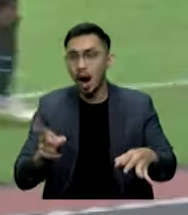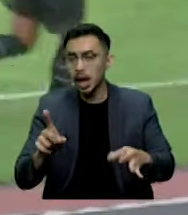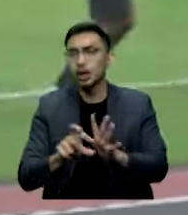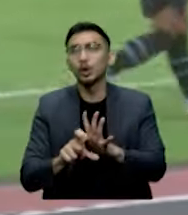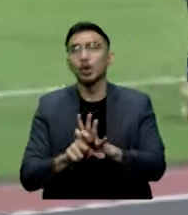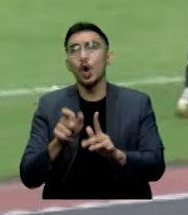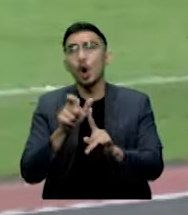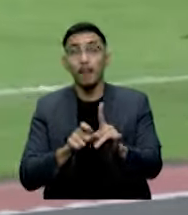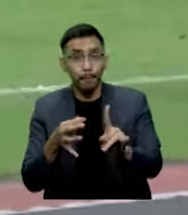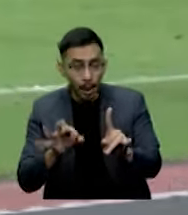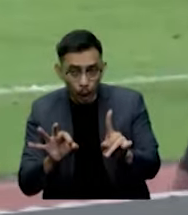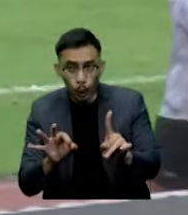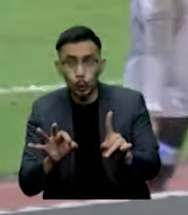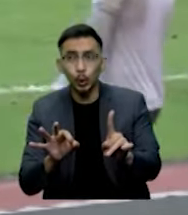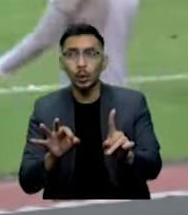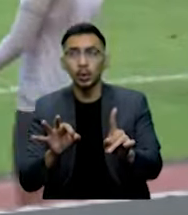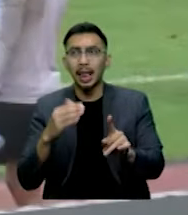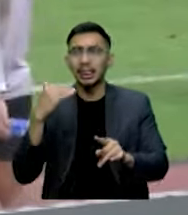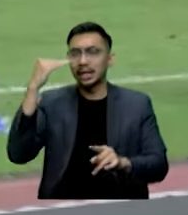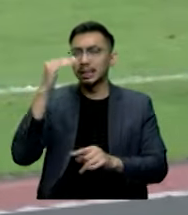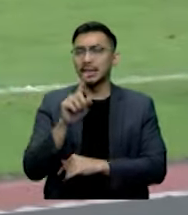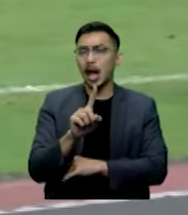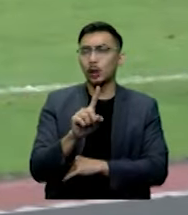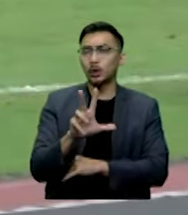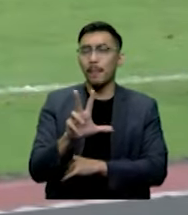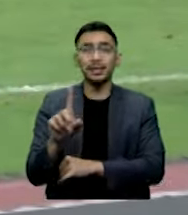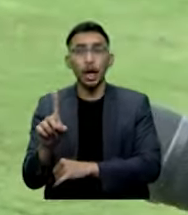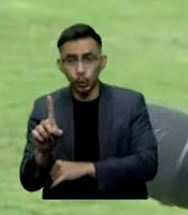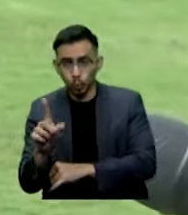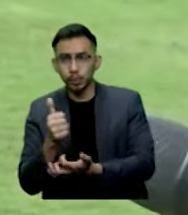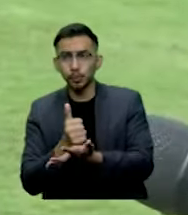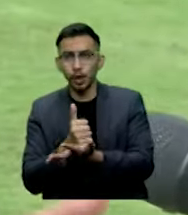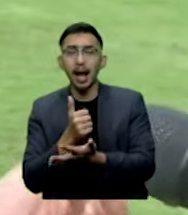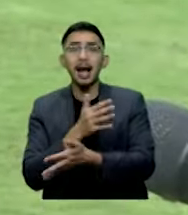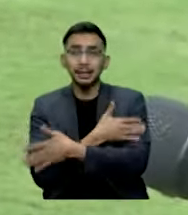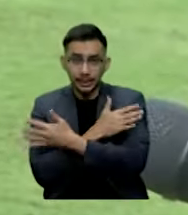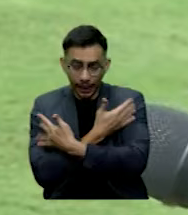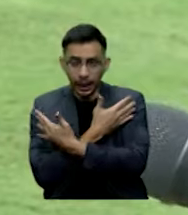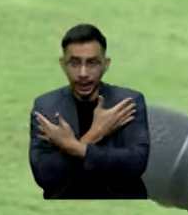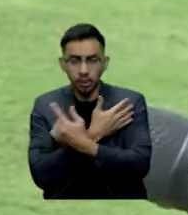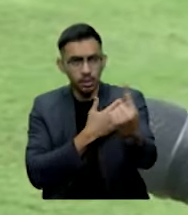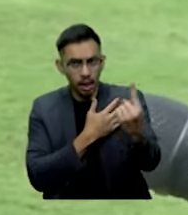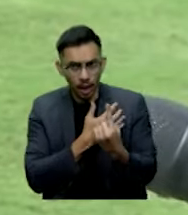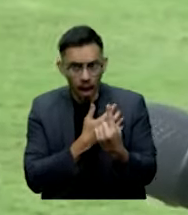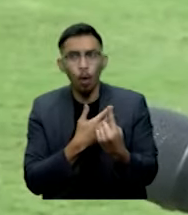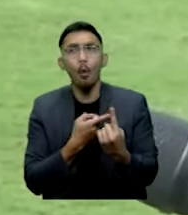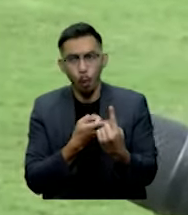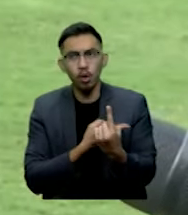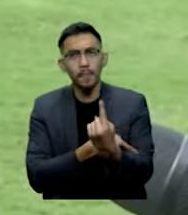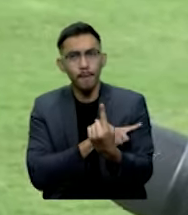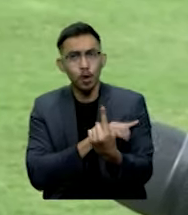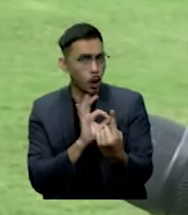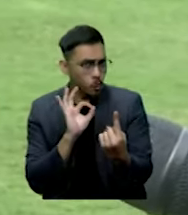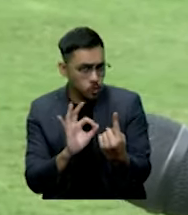back tinggi 191 dari Sabang, dari Aceh, dan saya surprise lihat dia dan saya